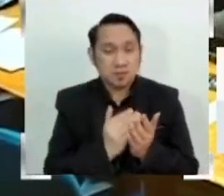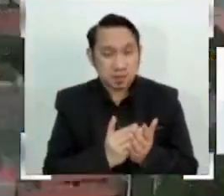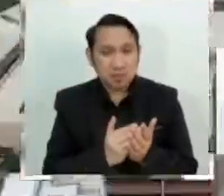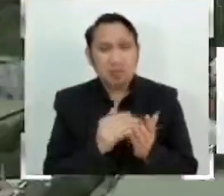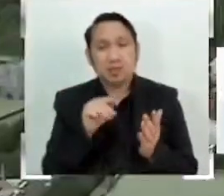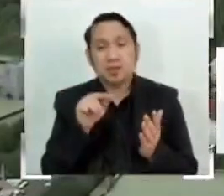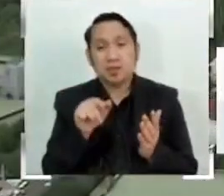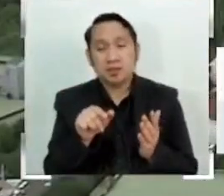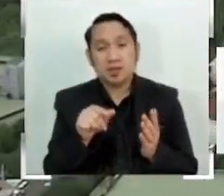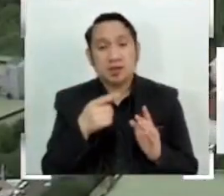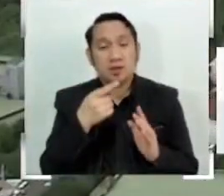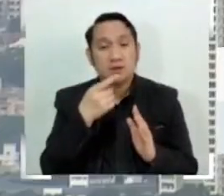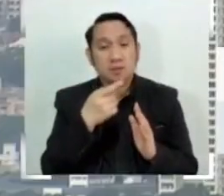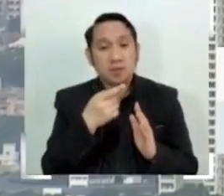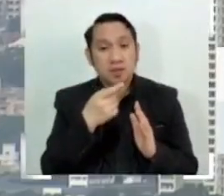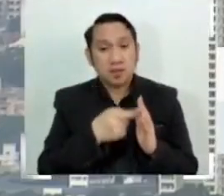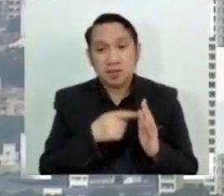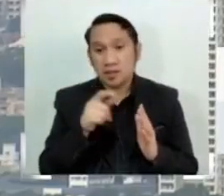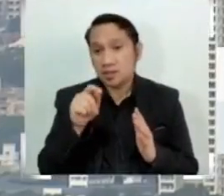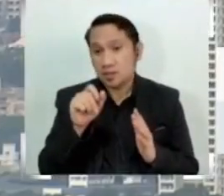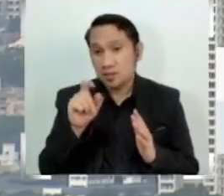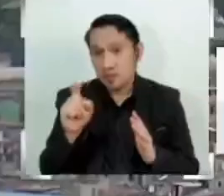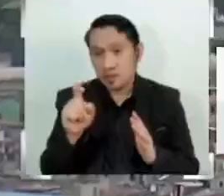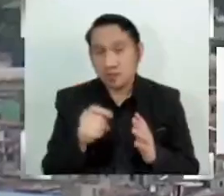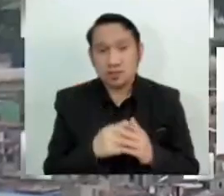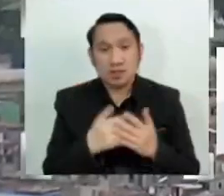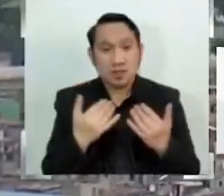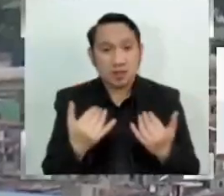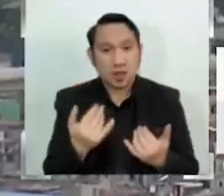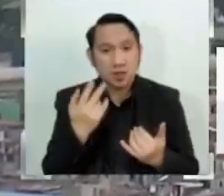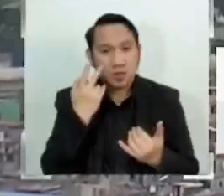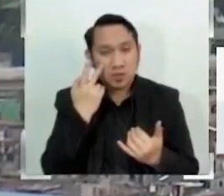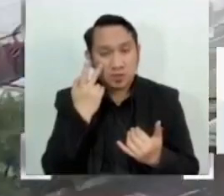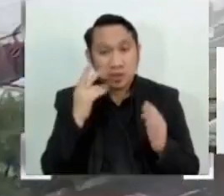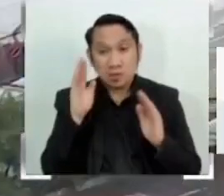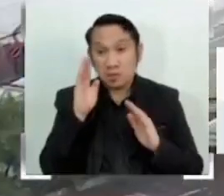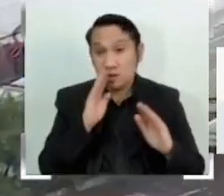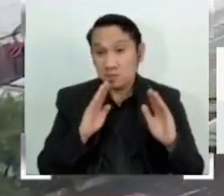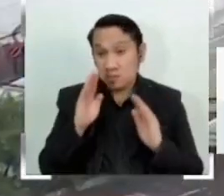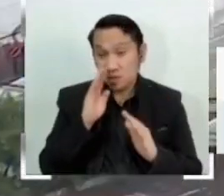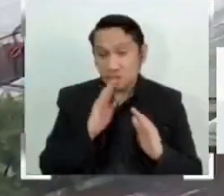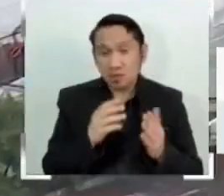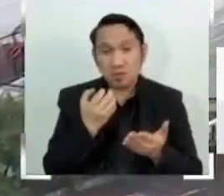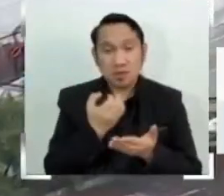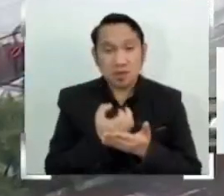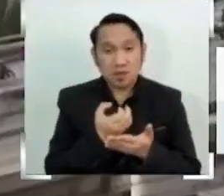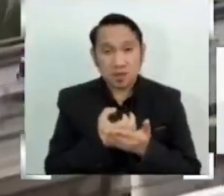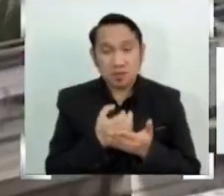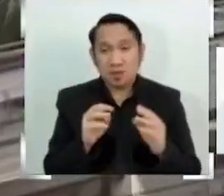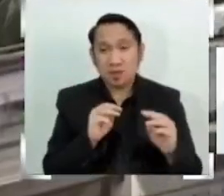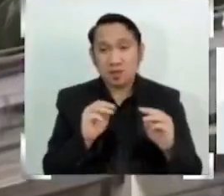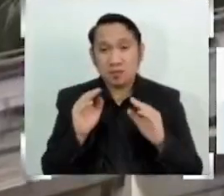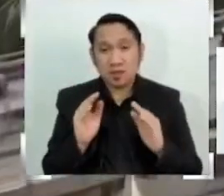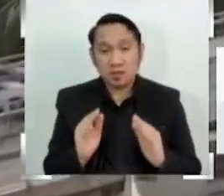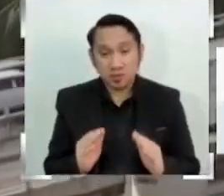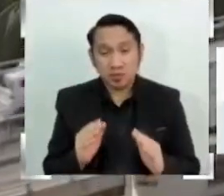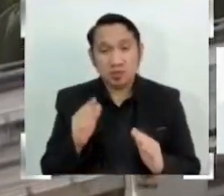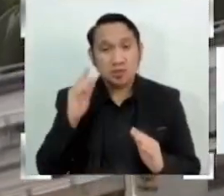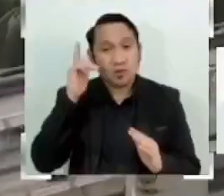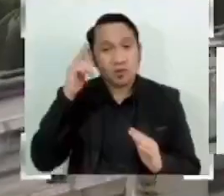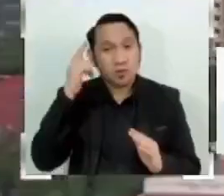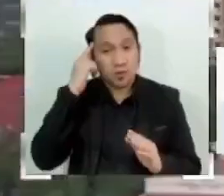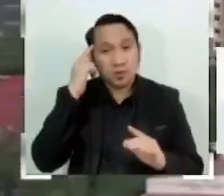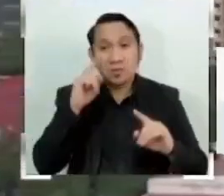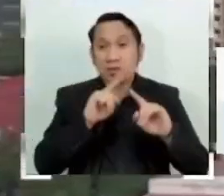buwis. May mga nakikitang hamon sa ekonomiya sa 2024 ang economic managers ng pamahalaan. Pero tiniyak nilang